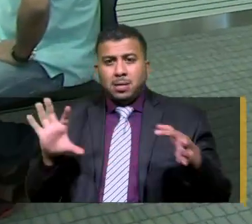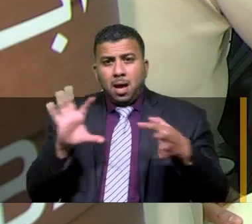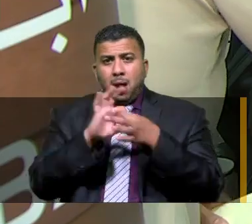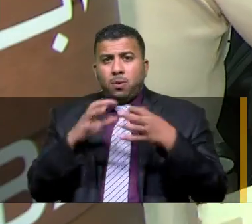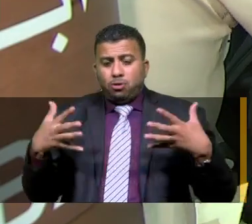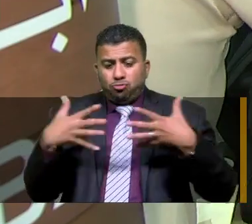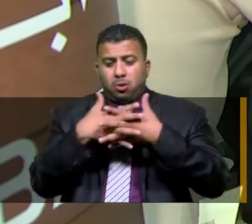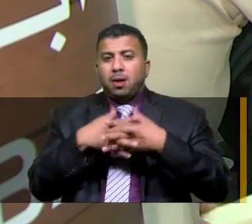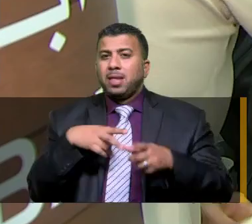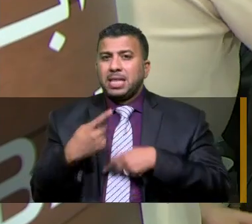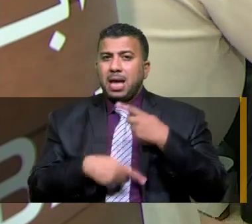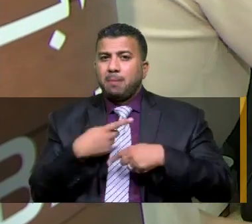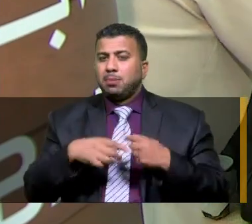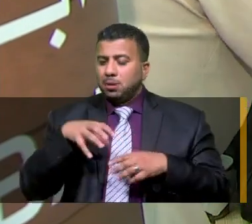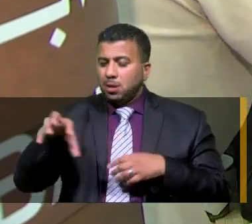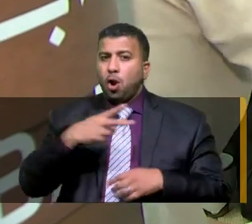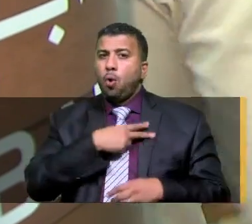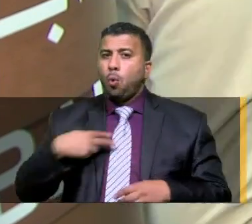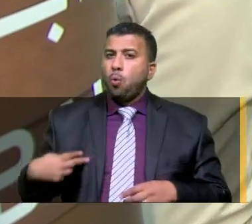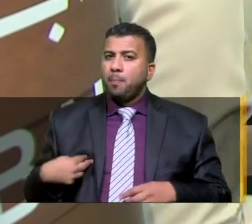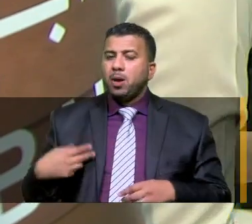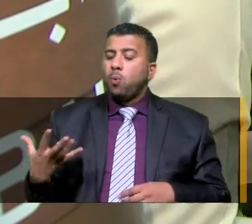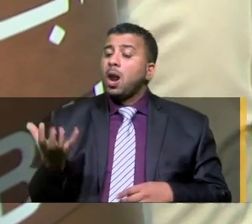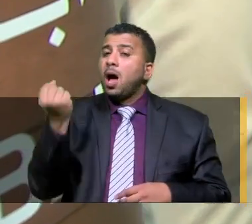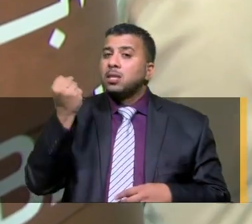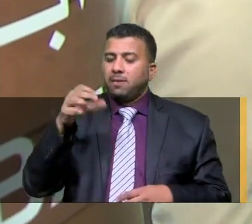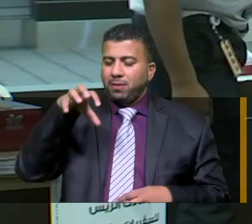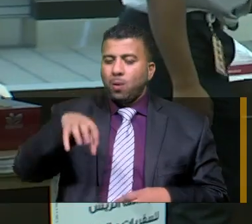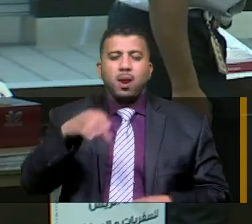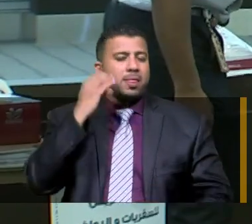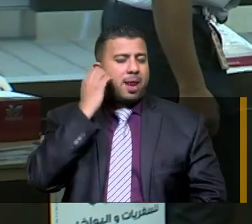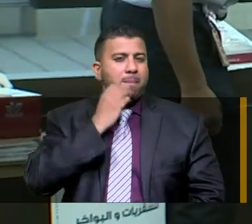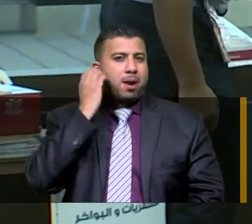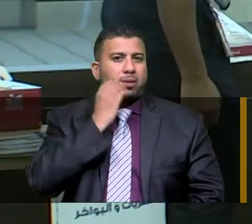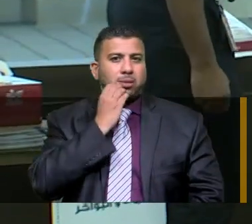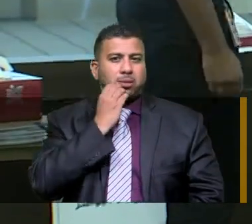التعاون والشراكة الدائمة بين القطاع الحكومي والخاص في الدولة.